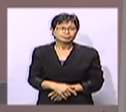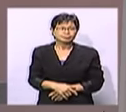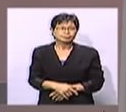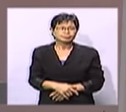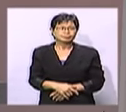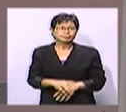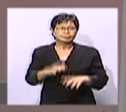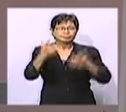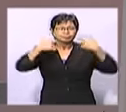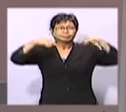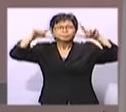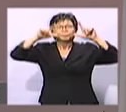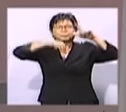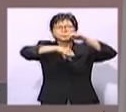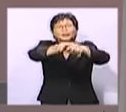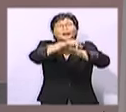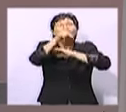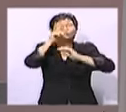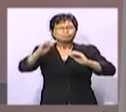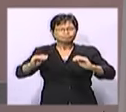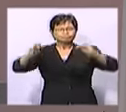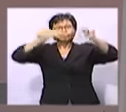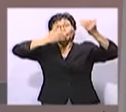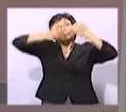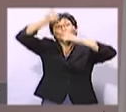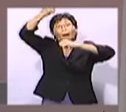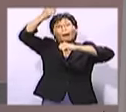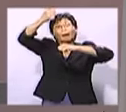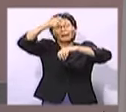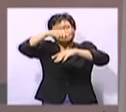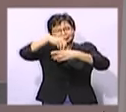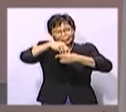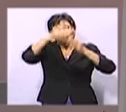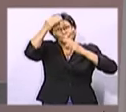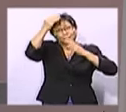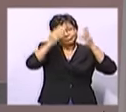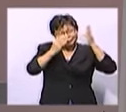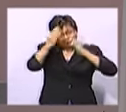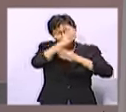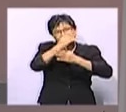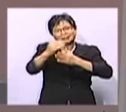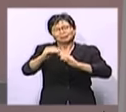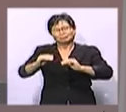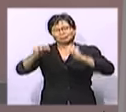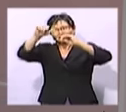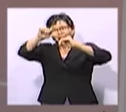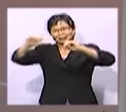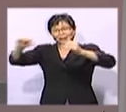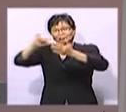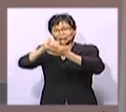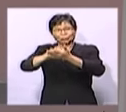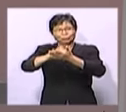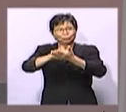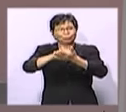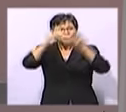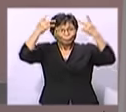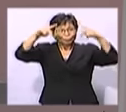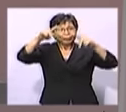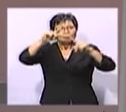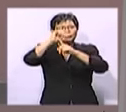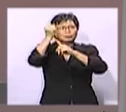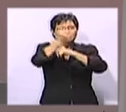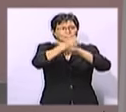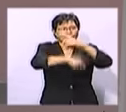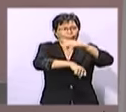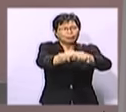Mengangkat semula martabat bola sepak Kedah ke tahap yang lebih tinggi bukan hanya di dalam negara, malah di peringkat Asia. Itu azam Presiden Persatuan Bola